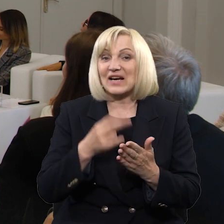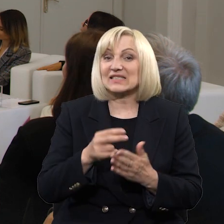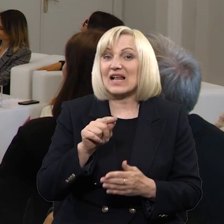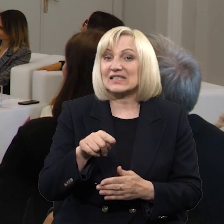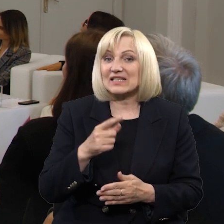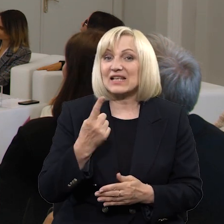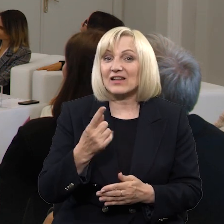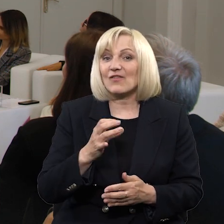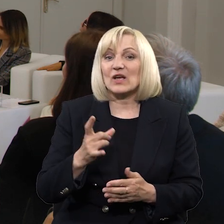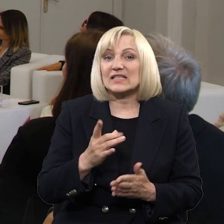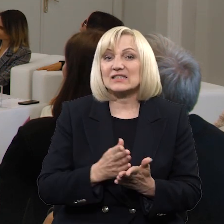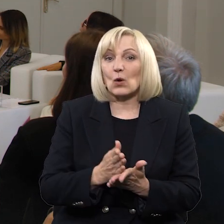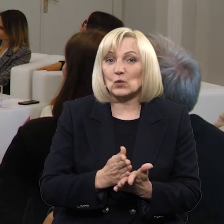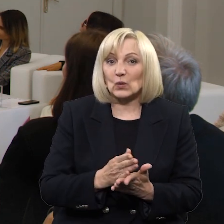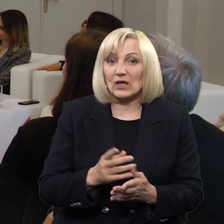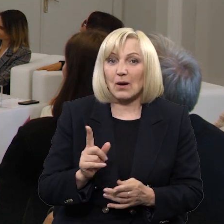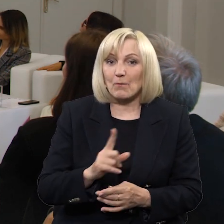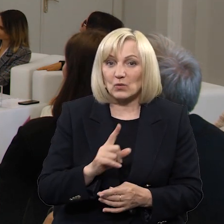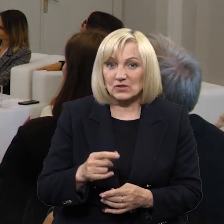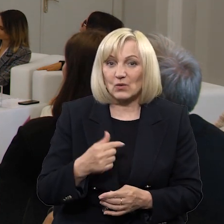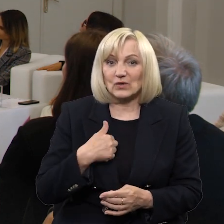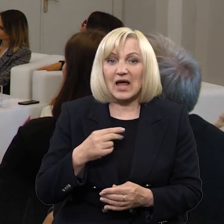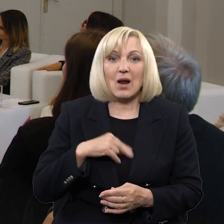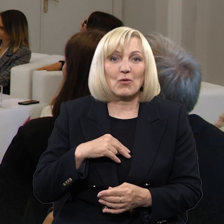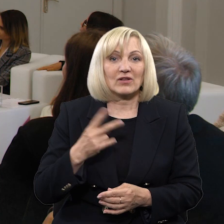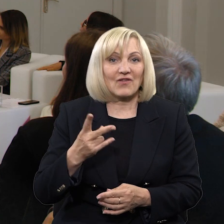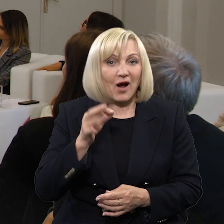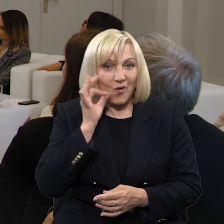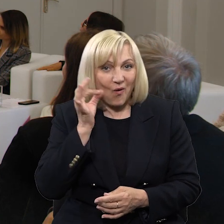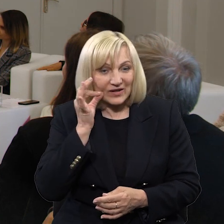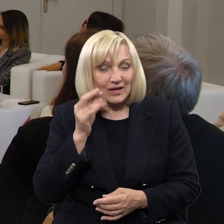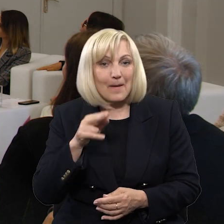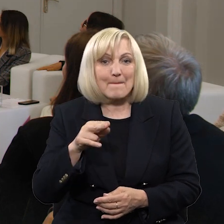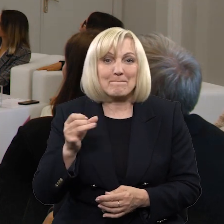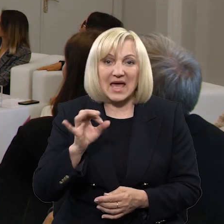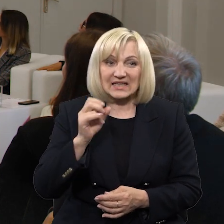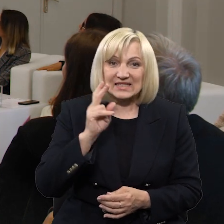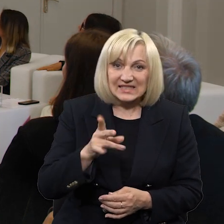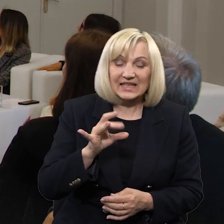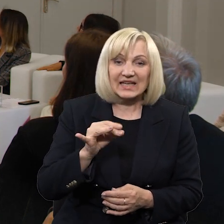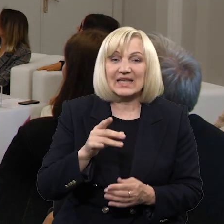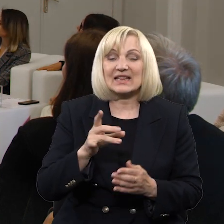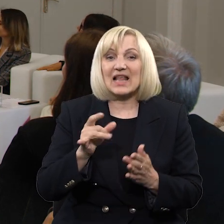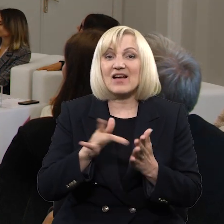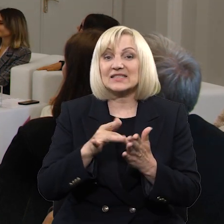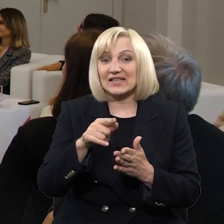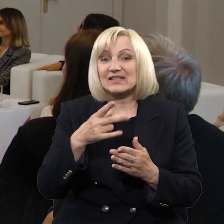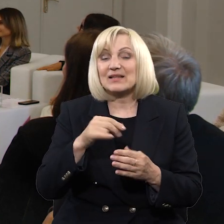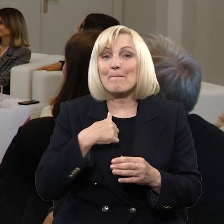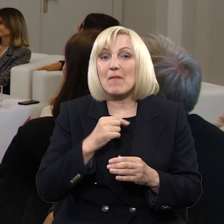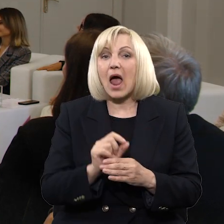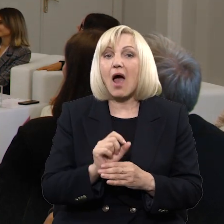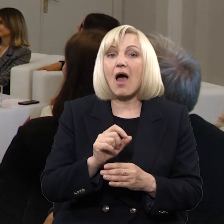показали Здесь одного из сотрудников музея у нас работают двое котов это персик и на страницах где мы